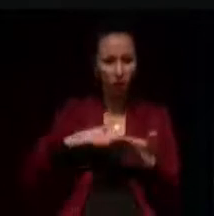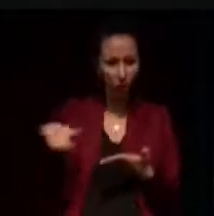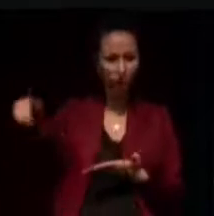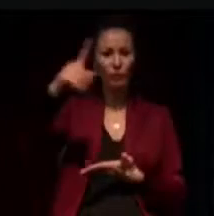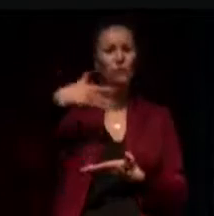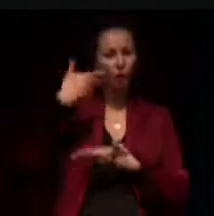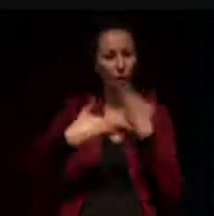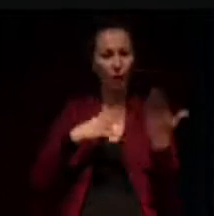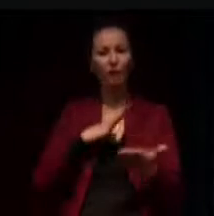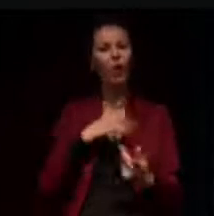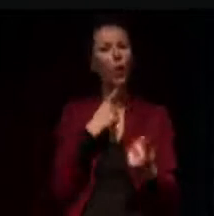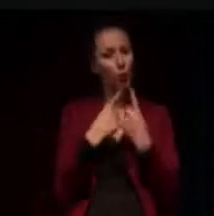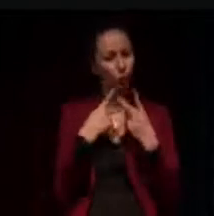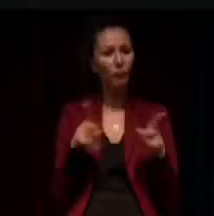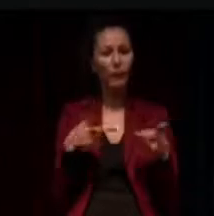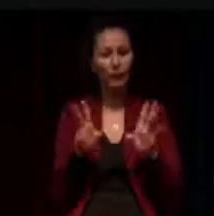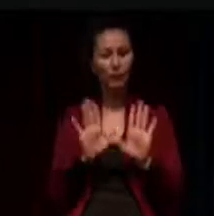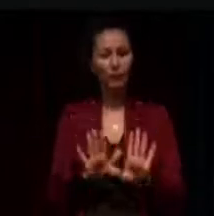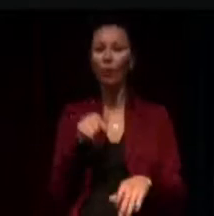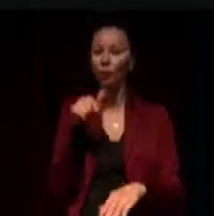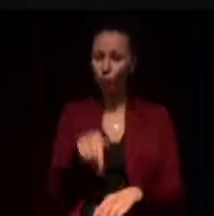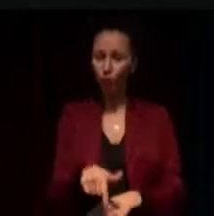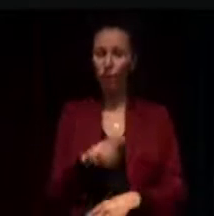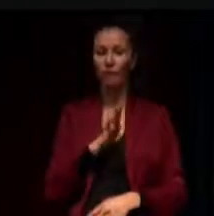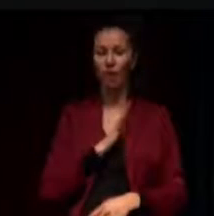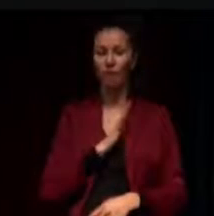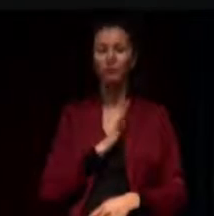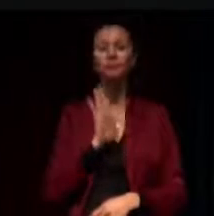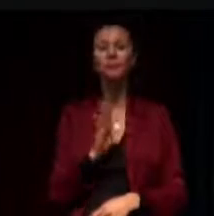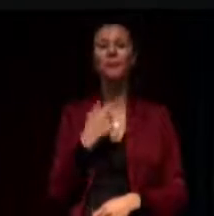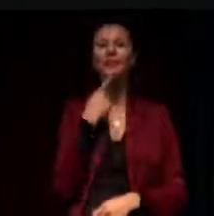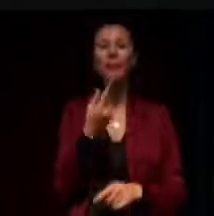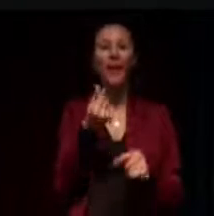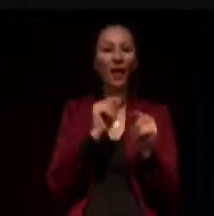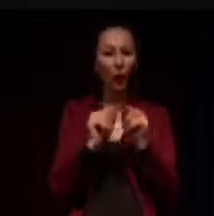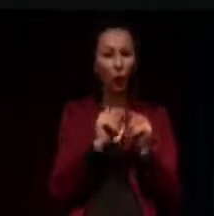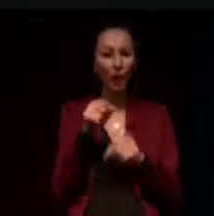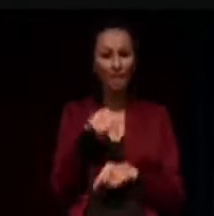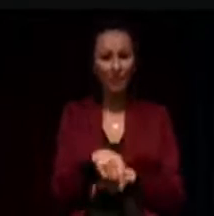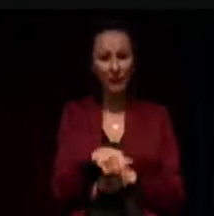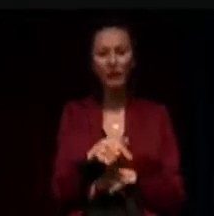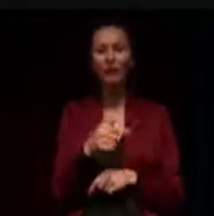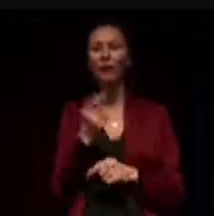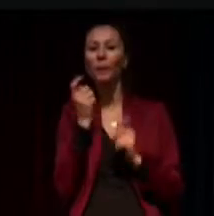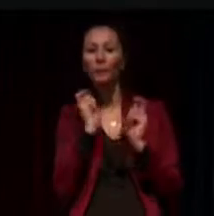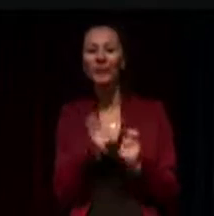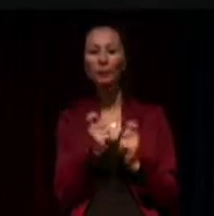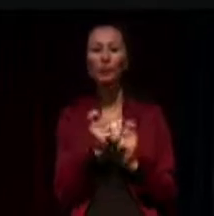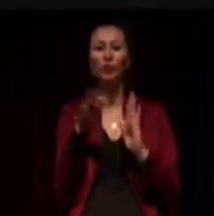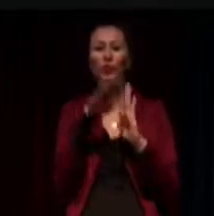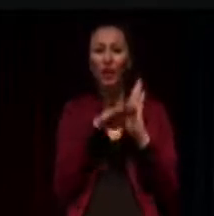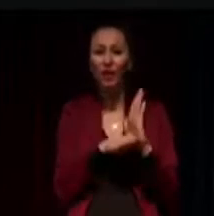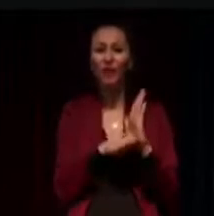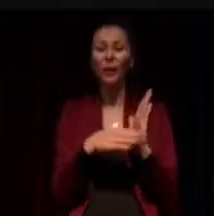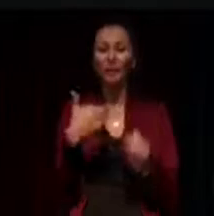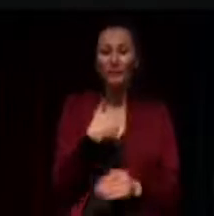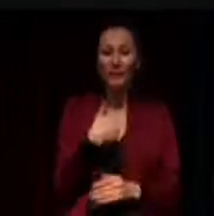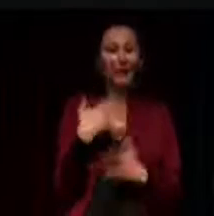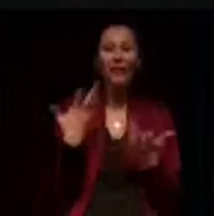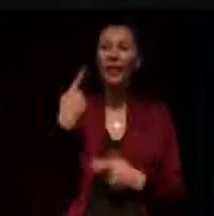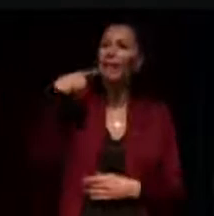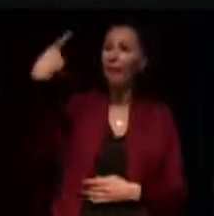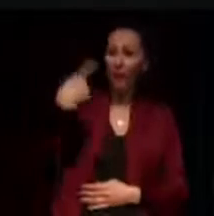arkadaşlarımız dile getirirler. Onları da konuşabiliriz yani. Bu da normal. Dediğim gibi ekonominin koşulları, şartlar bize